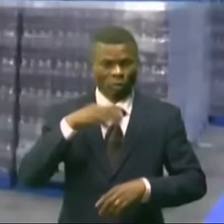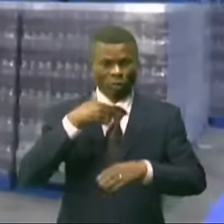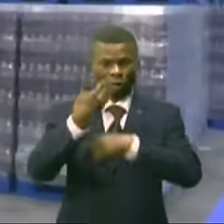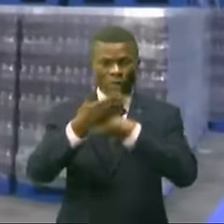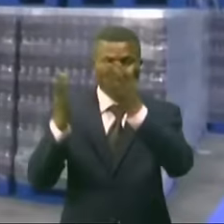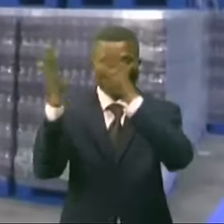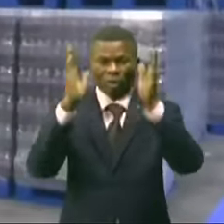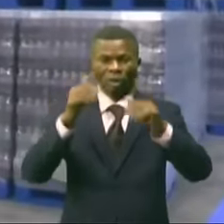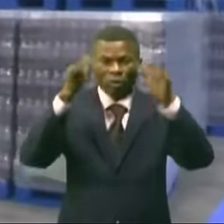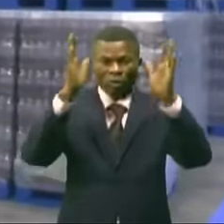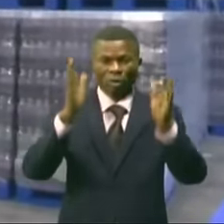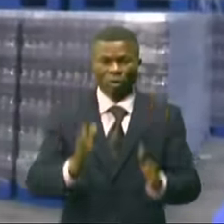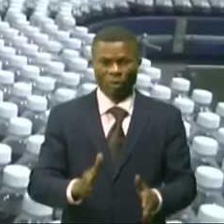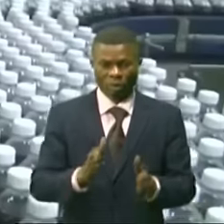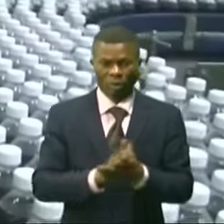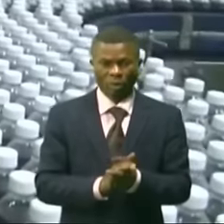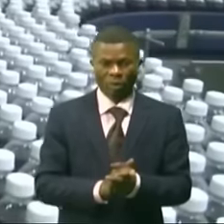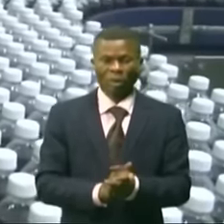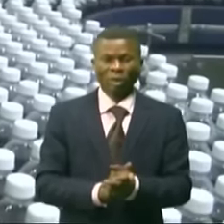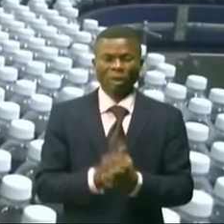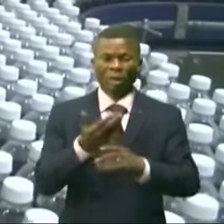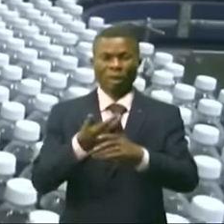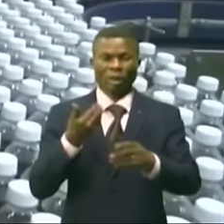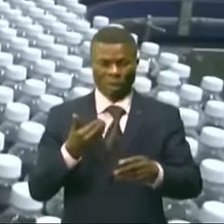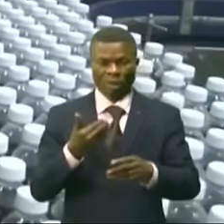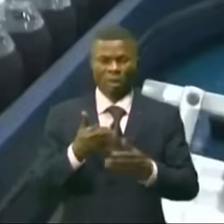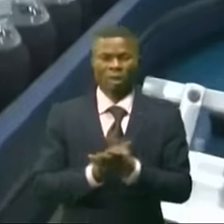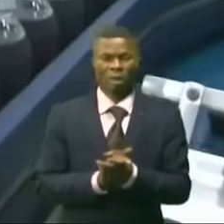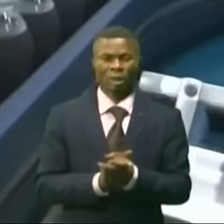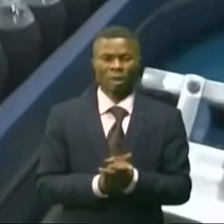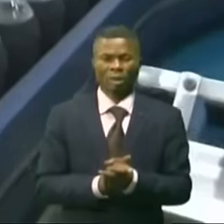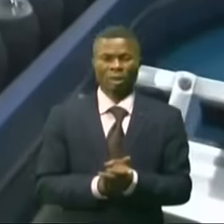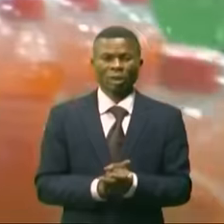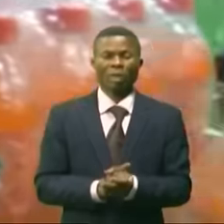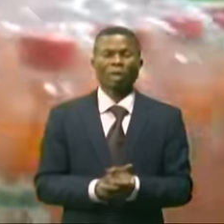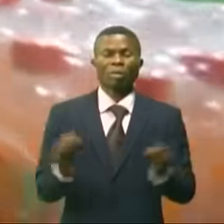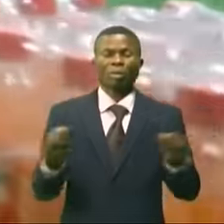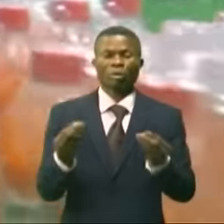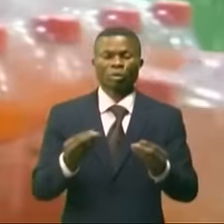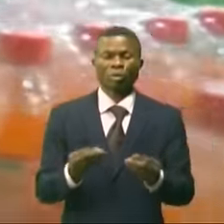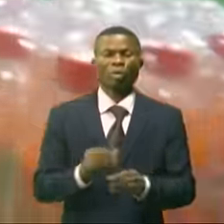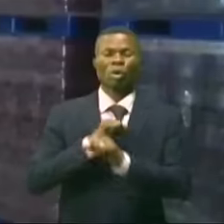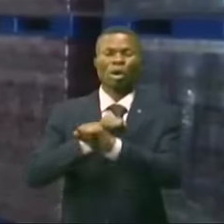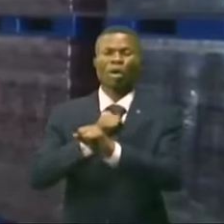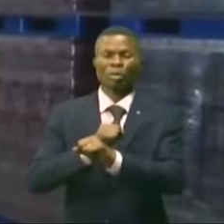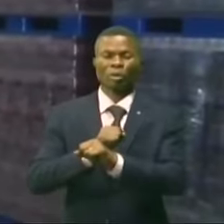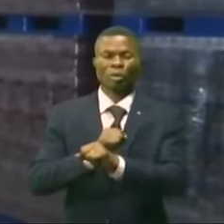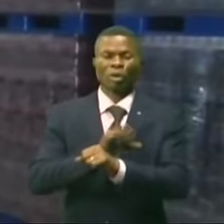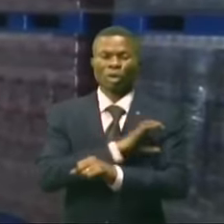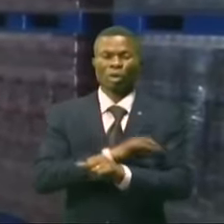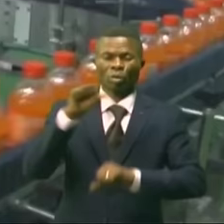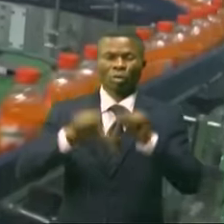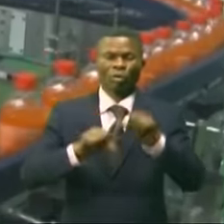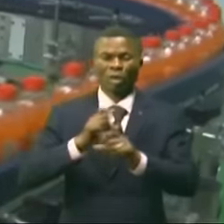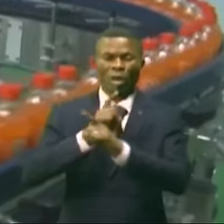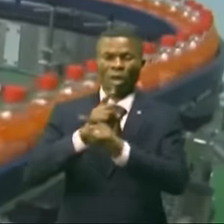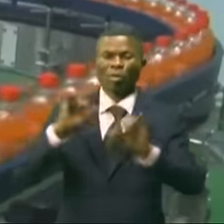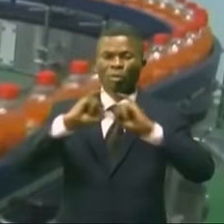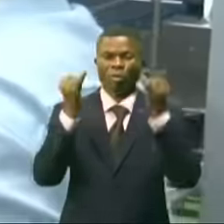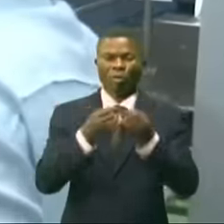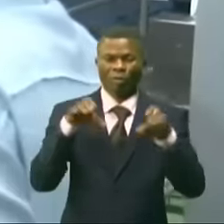Julien palouou il les quelques jours vise à lutter contre la contribance et aussi à protéger les industries